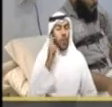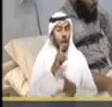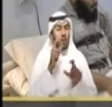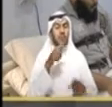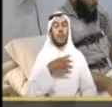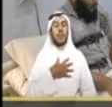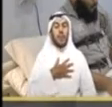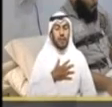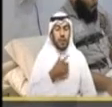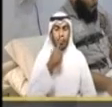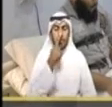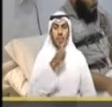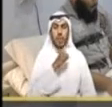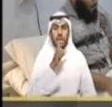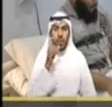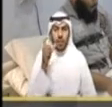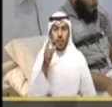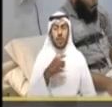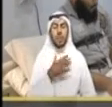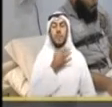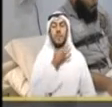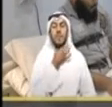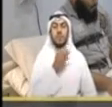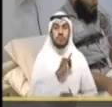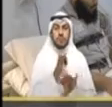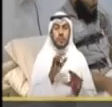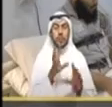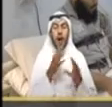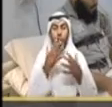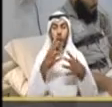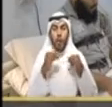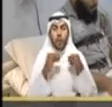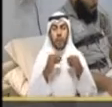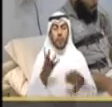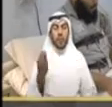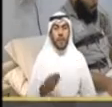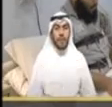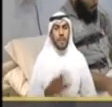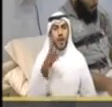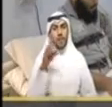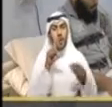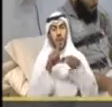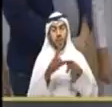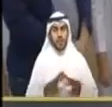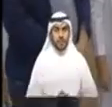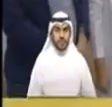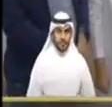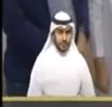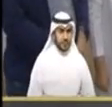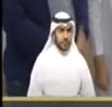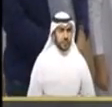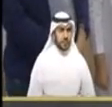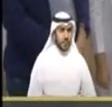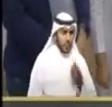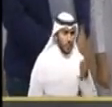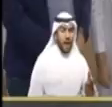هو تمثل أحد أعراض توقف النفس أثناء النوم نسبتها في الكويت تصل إلى 40%. يجرى